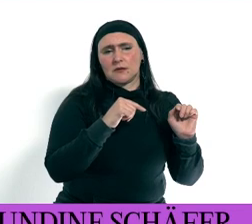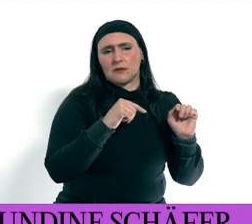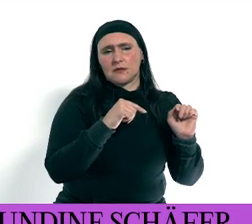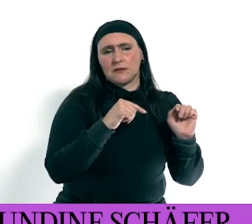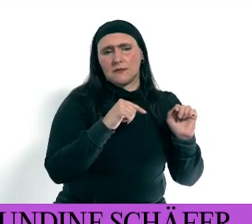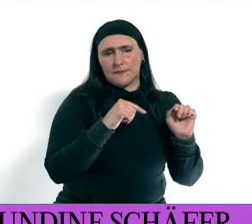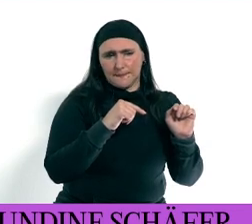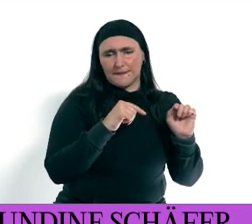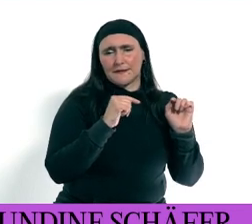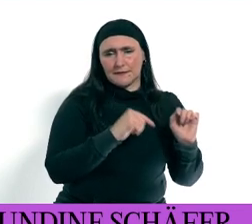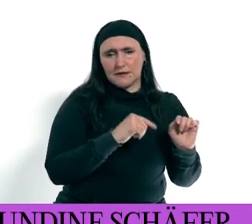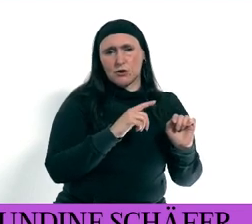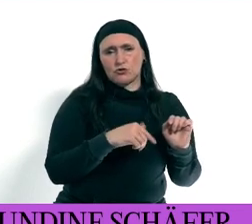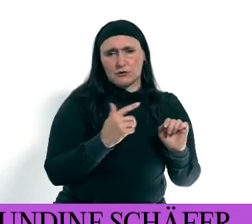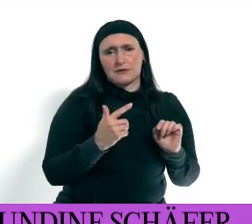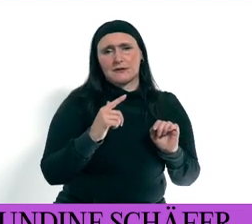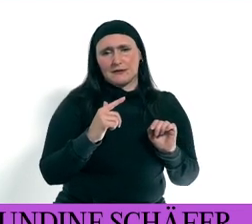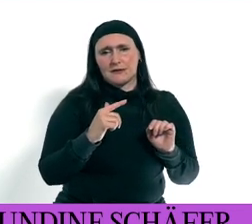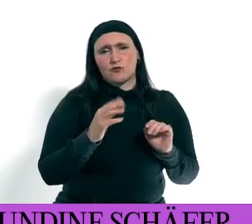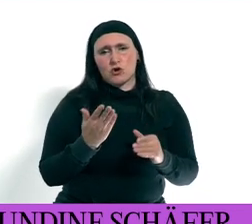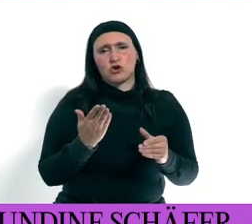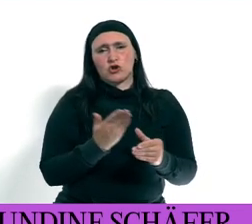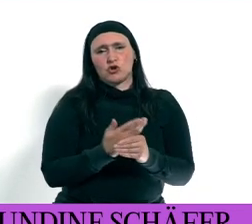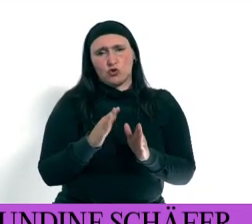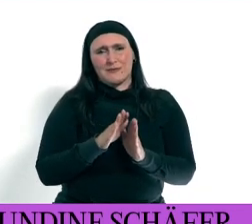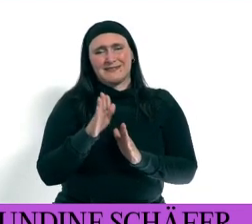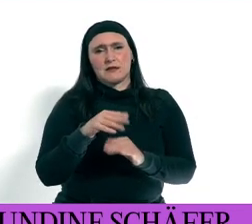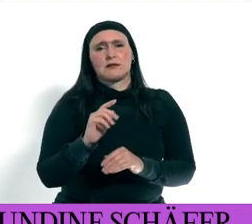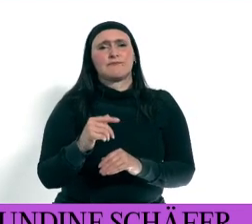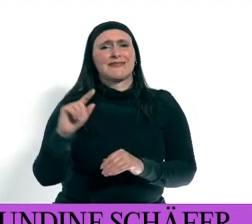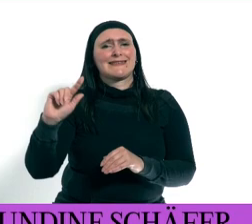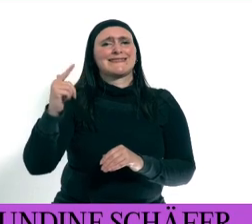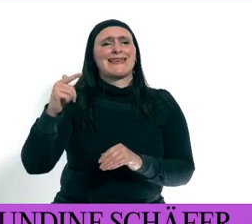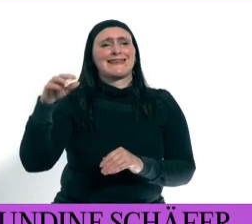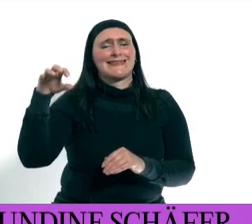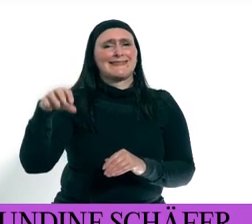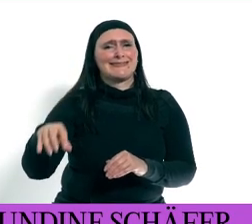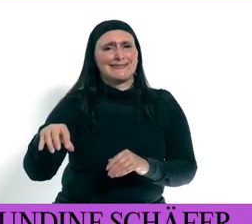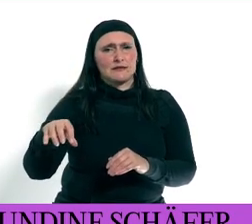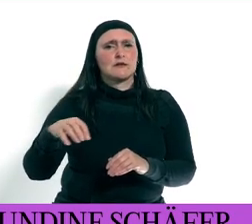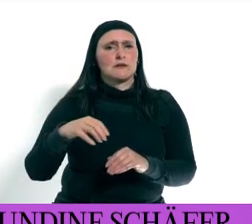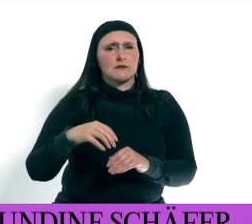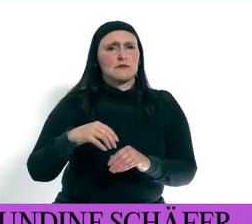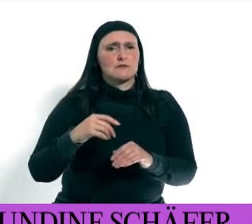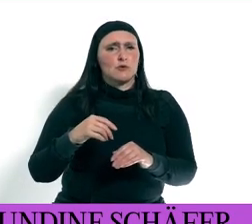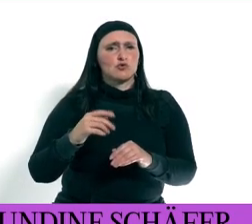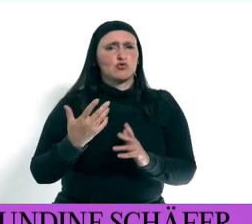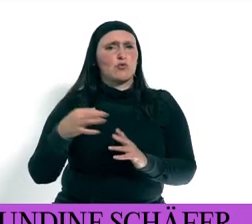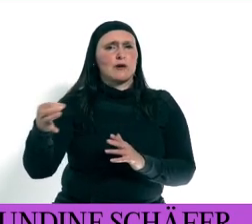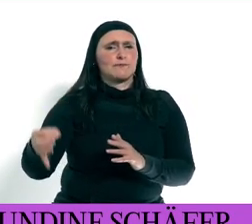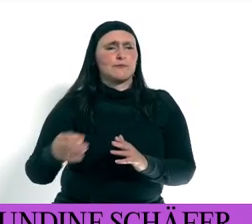haben. Und auch da konzentrieren wir uns wieder auf 7 verschiedene Standorte. Da